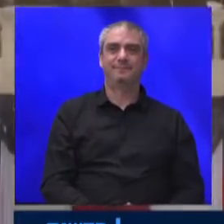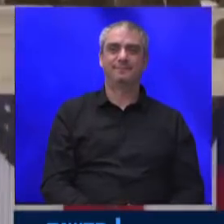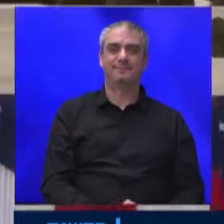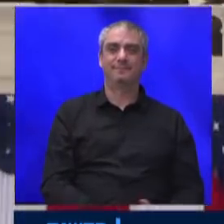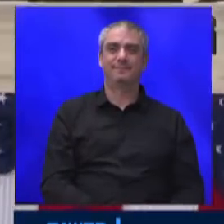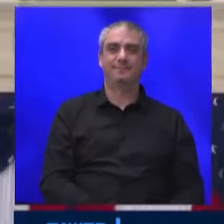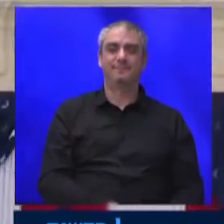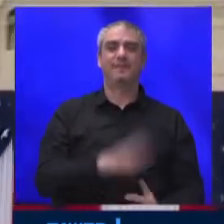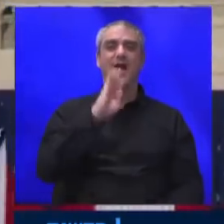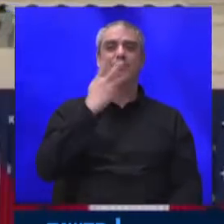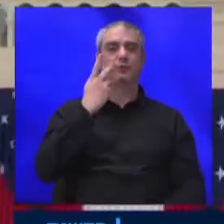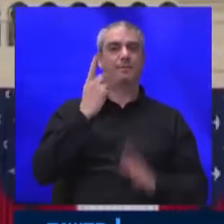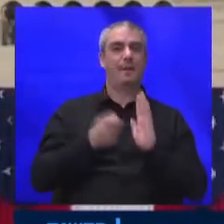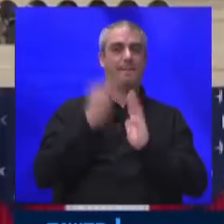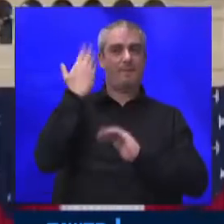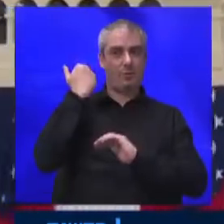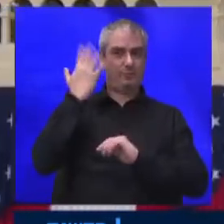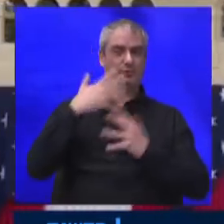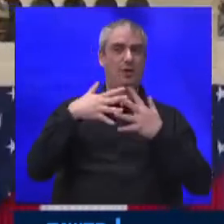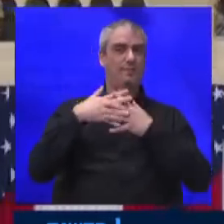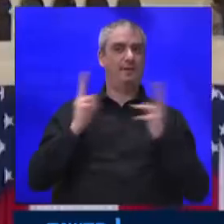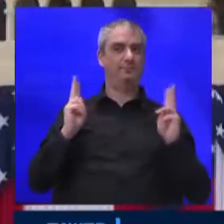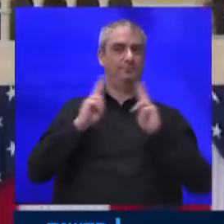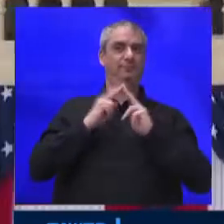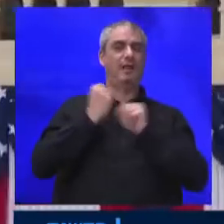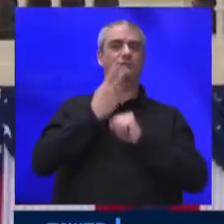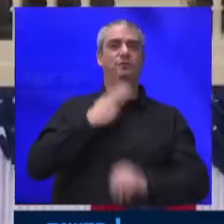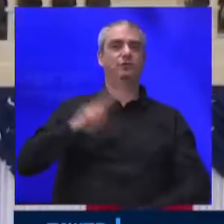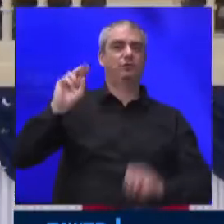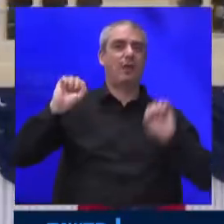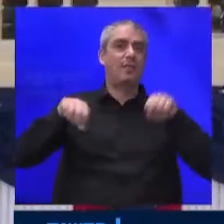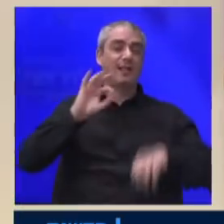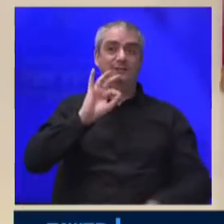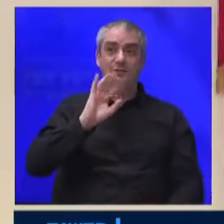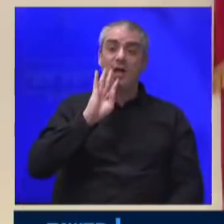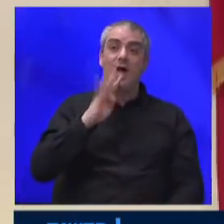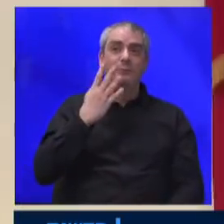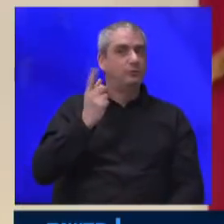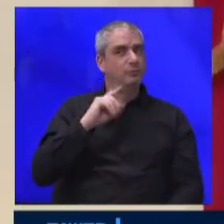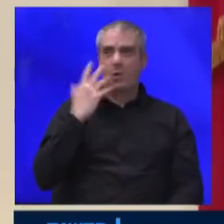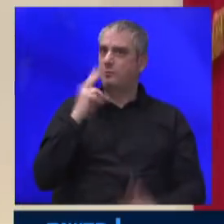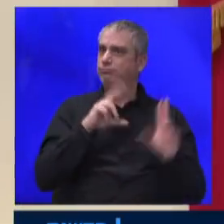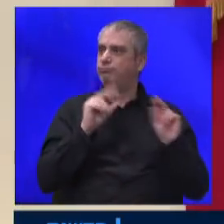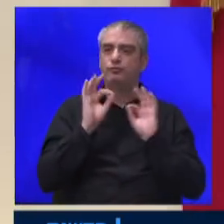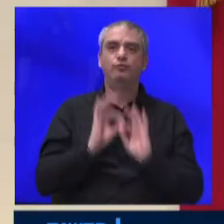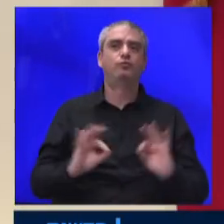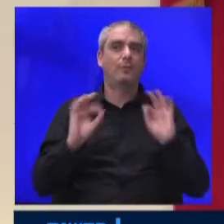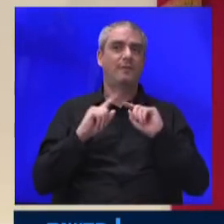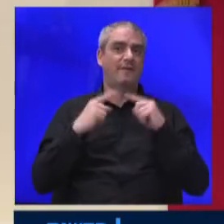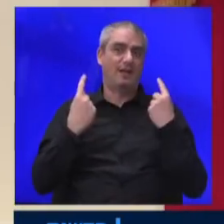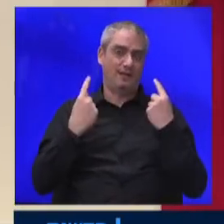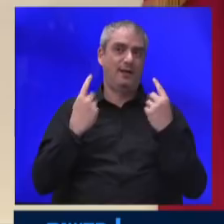ארבע שנים חלפו מהפעם הקודמת שאמריקה התכנסה להשביע את הנשיא שלה. ארבע שנים שלא היו דומות לשום דבר אחר,